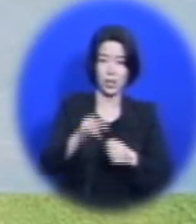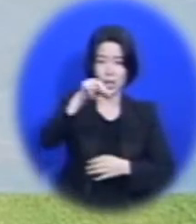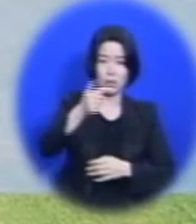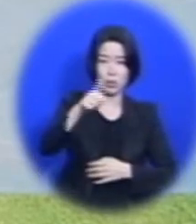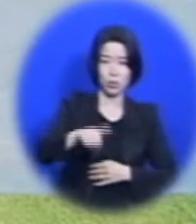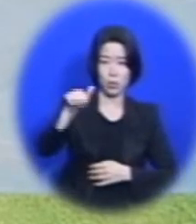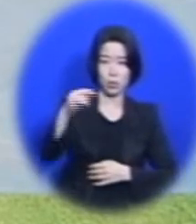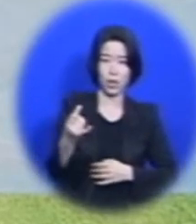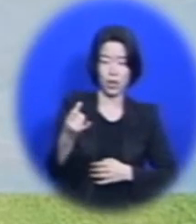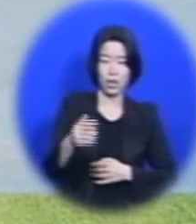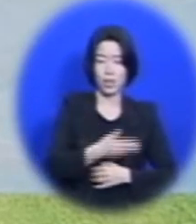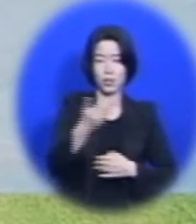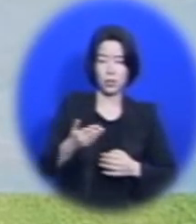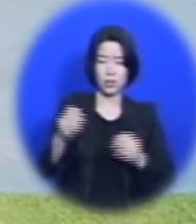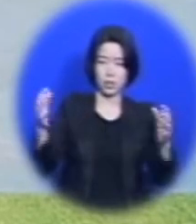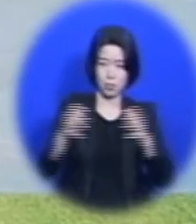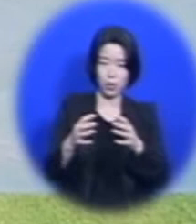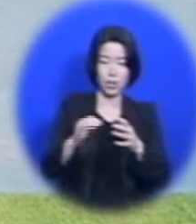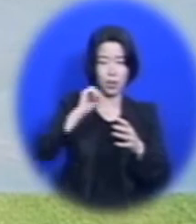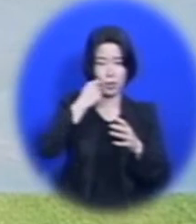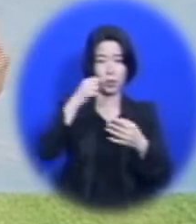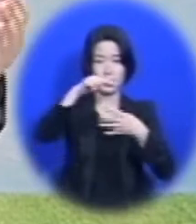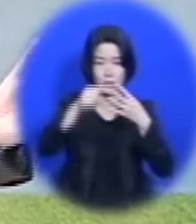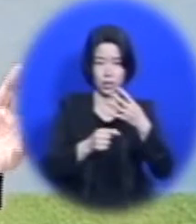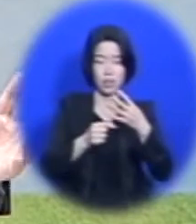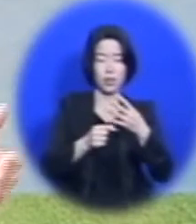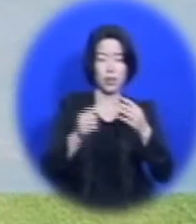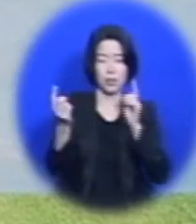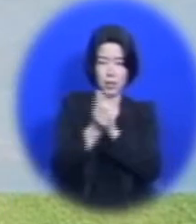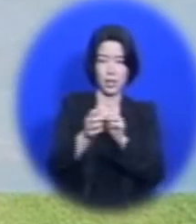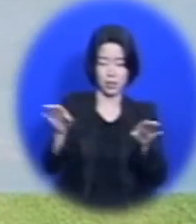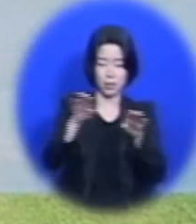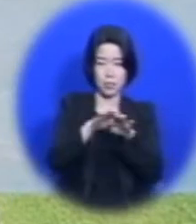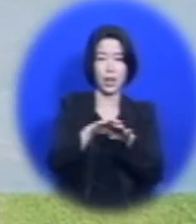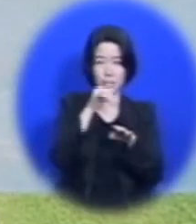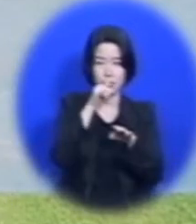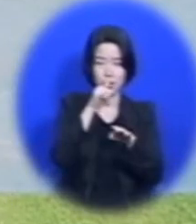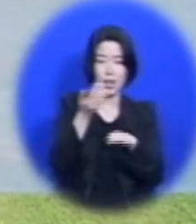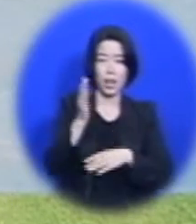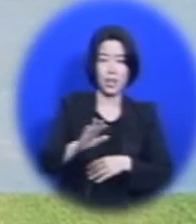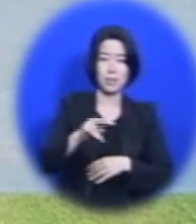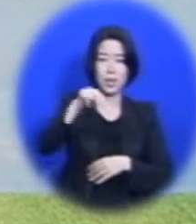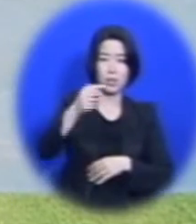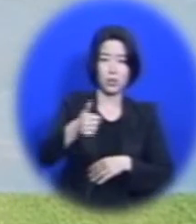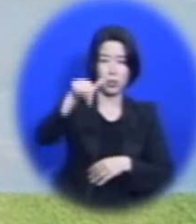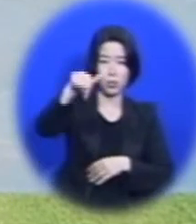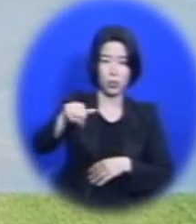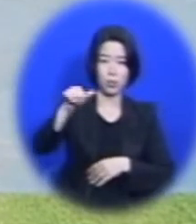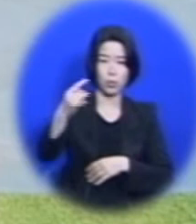이렇게 모이기가 너무 어려운 때를 계절을 만나서 우리 방학합시다. 그러나 속회 식구들은 만나기